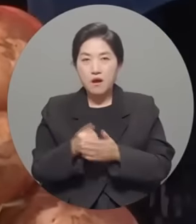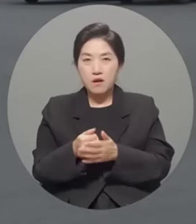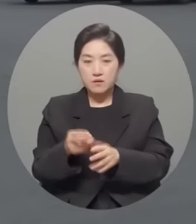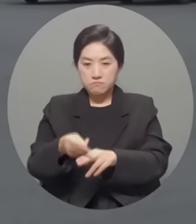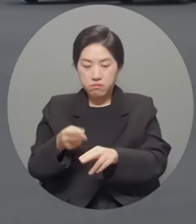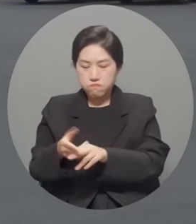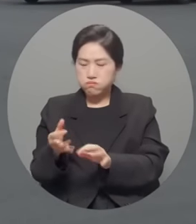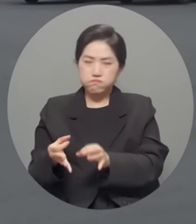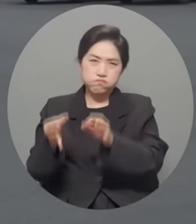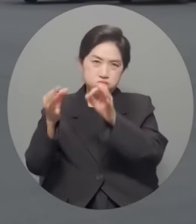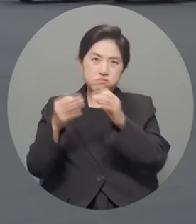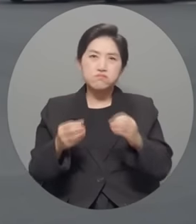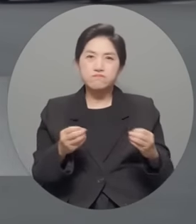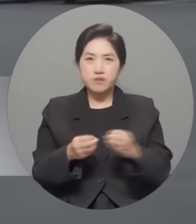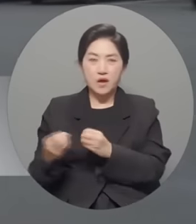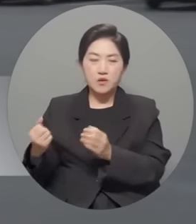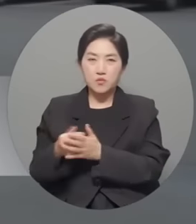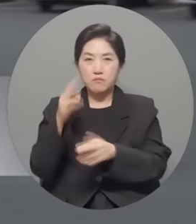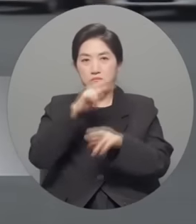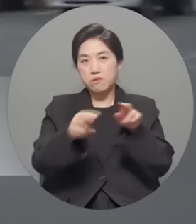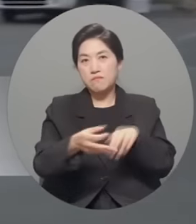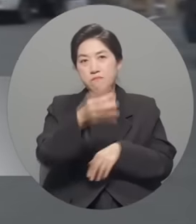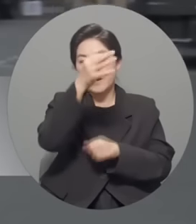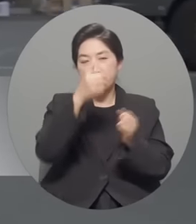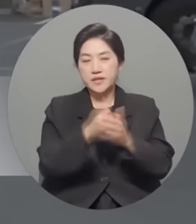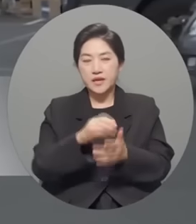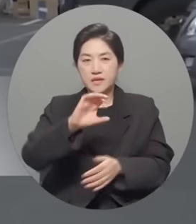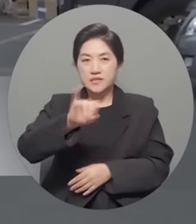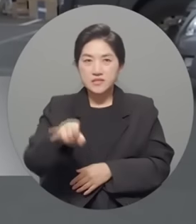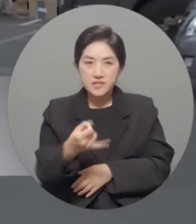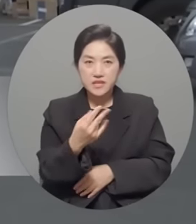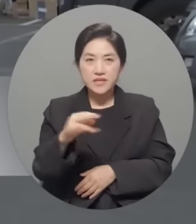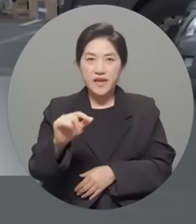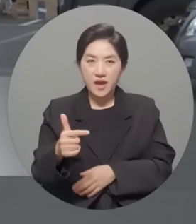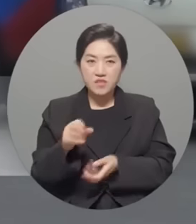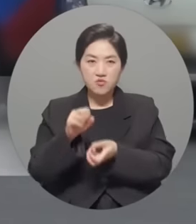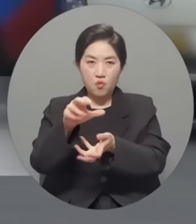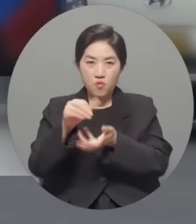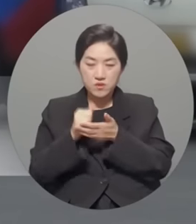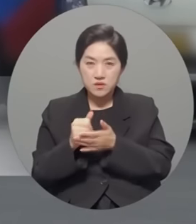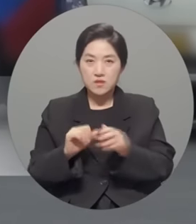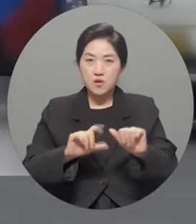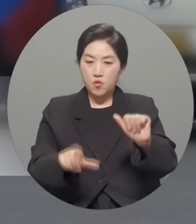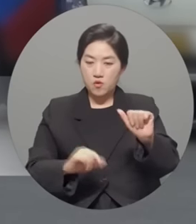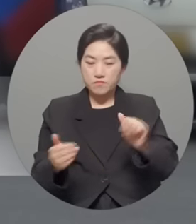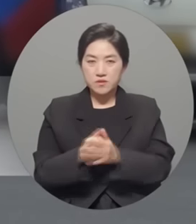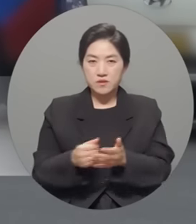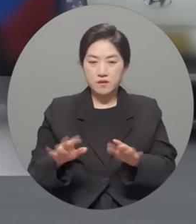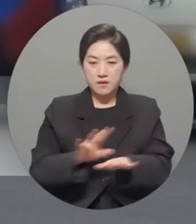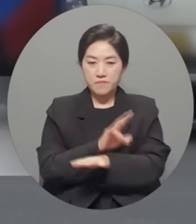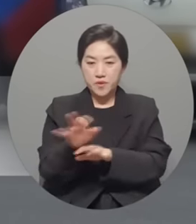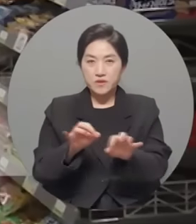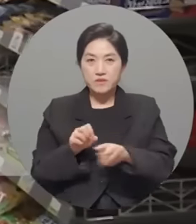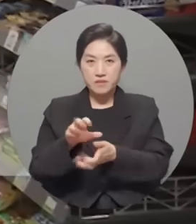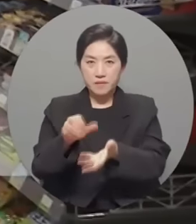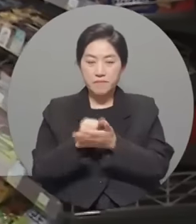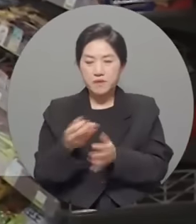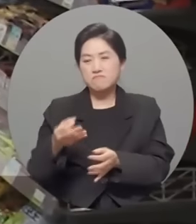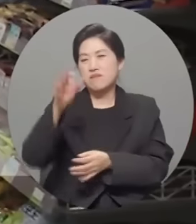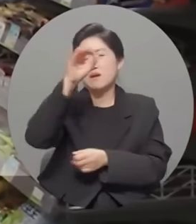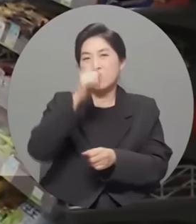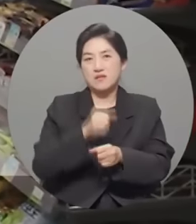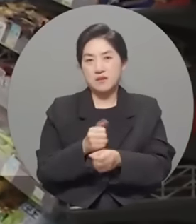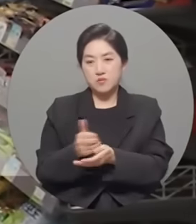없습니다. 여기에 유가 상승 여파로 CJ 대한통운이 다음 달부터 편의점 택배 비용을 올리기로 하면서